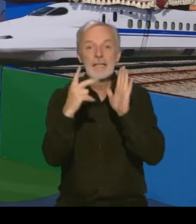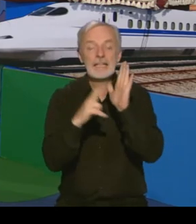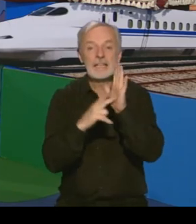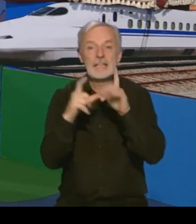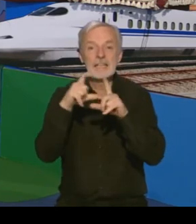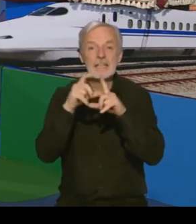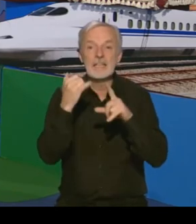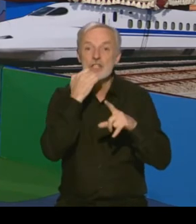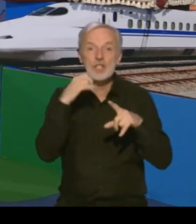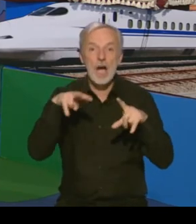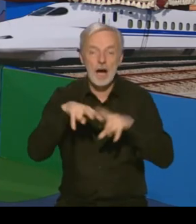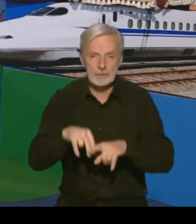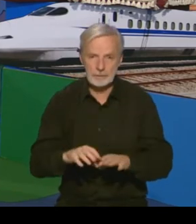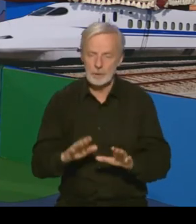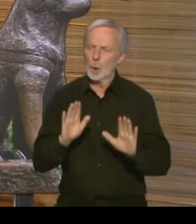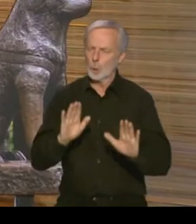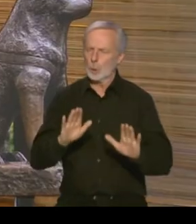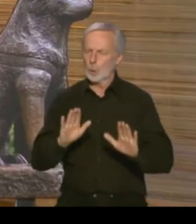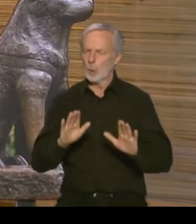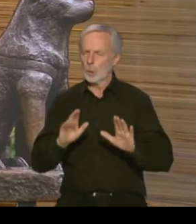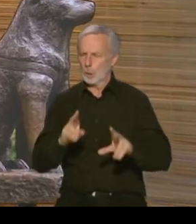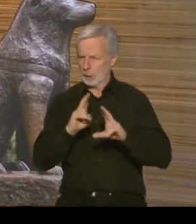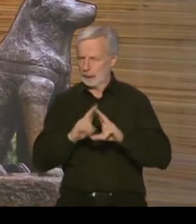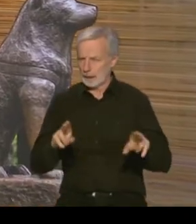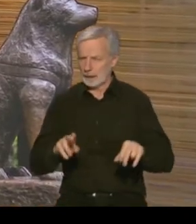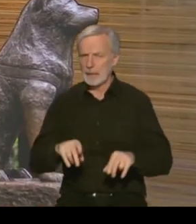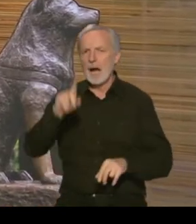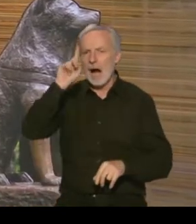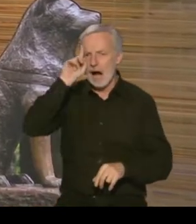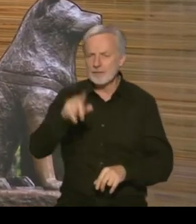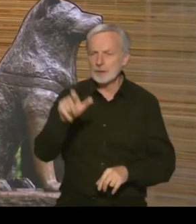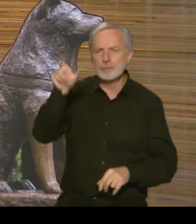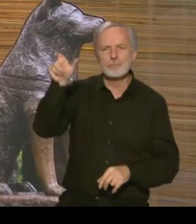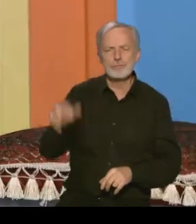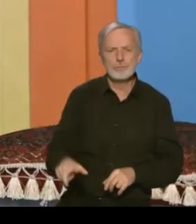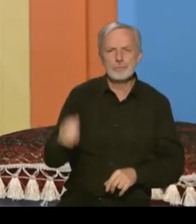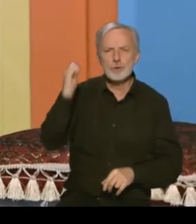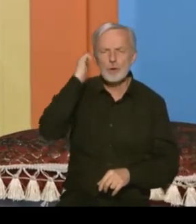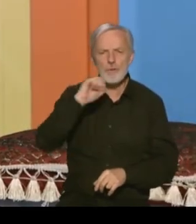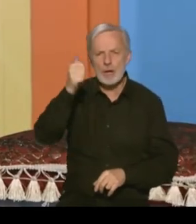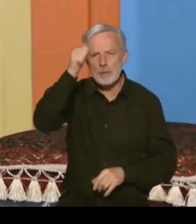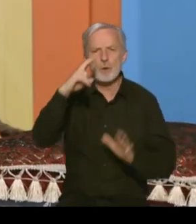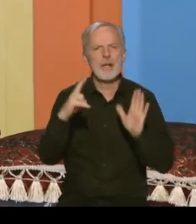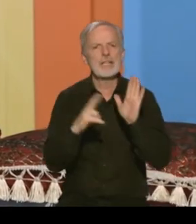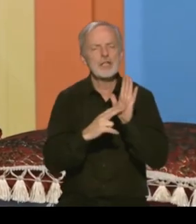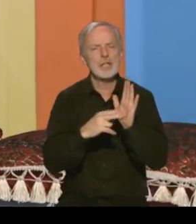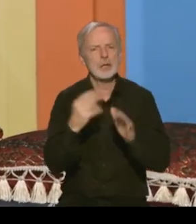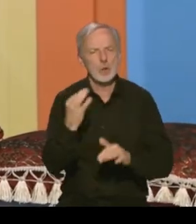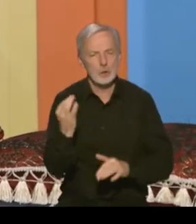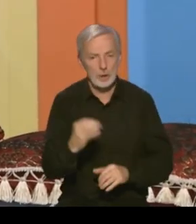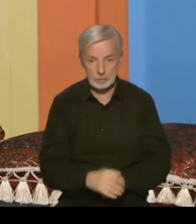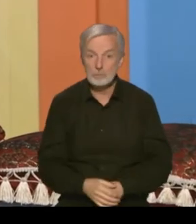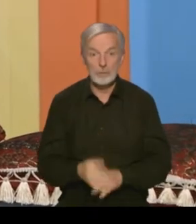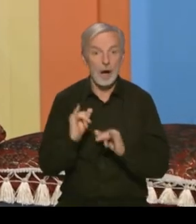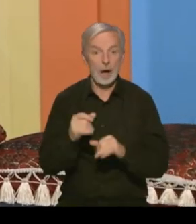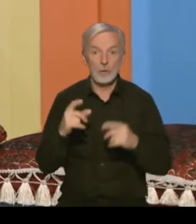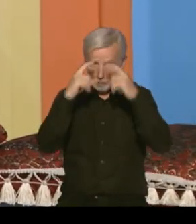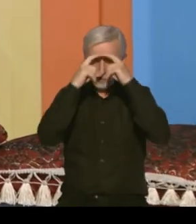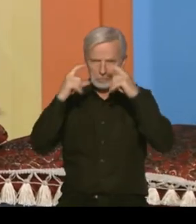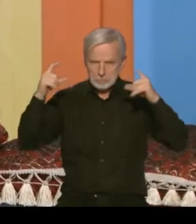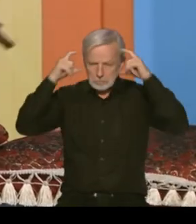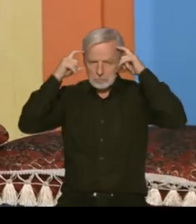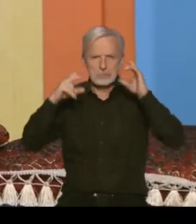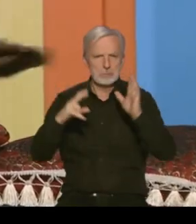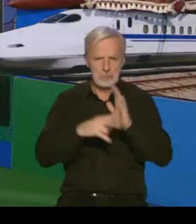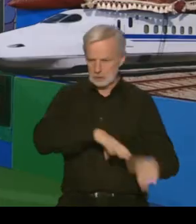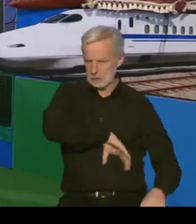Klid, ninjo, ale víš ty vůbec, kdo to ten ninja byl? No, tak určitě, to byl ninja, byl